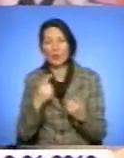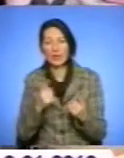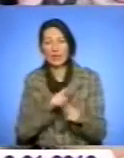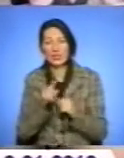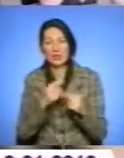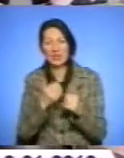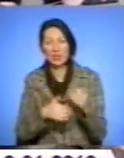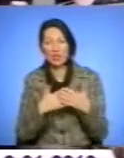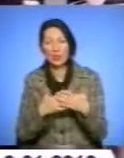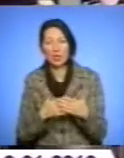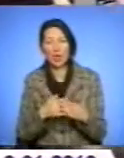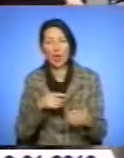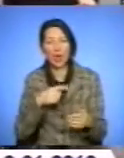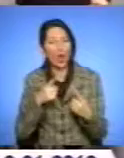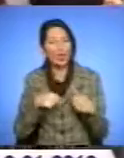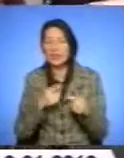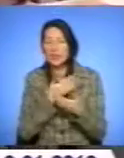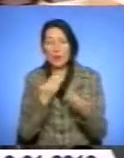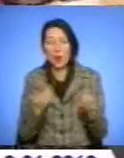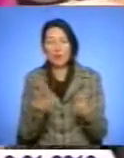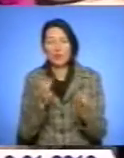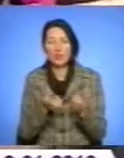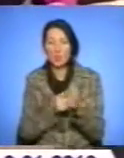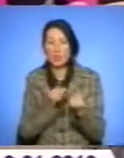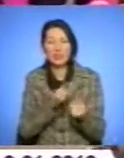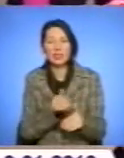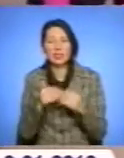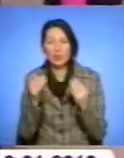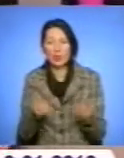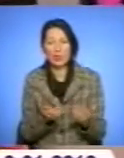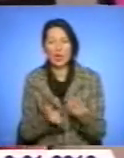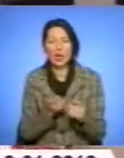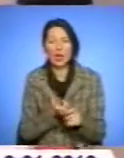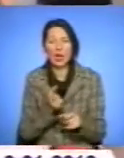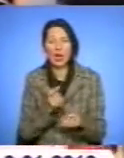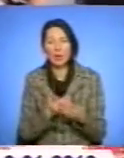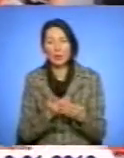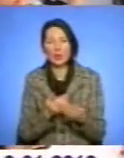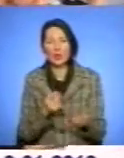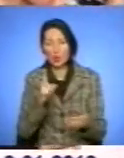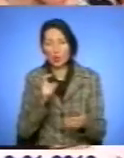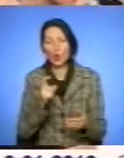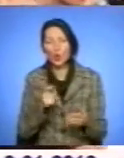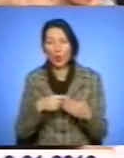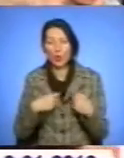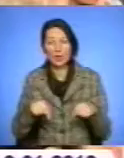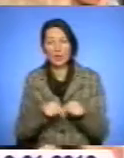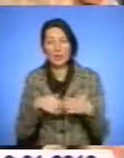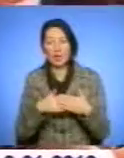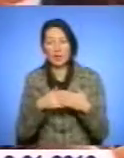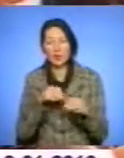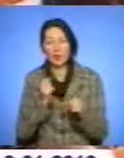громадських організацій немає. Навіть кількість їх відчутно не збільшується. З понад сотні зареєстрованих активно діють 20-30